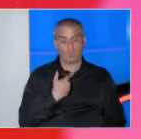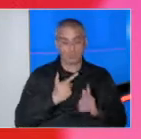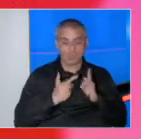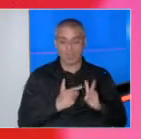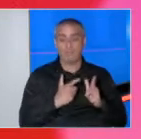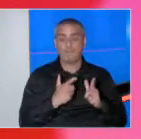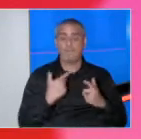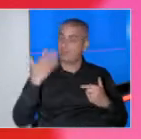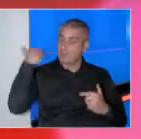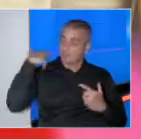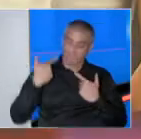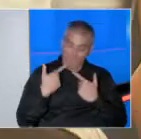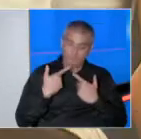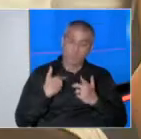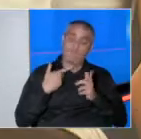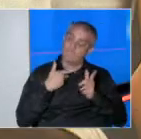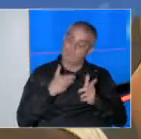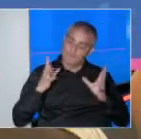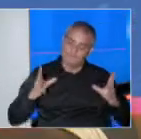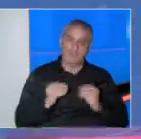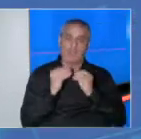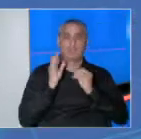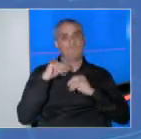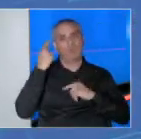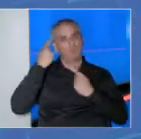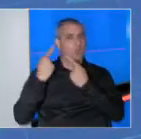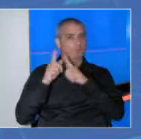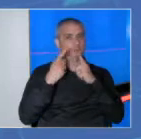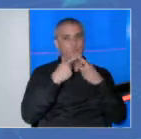נלחמים, נלחמנו ונלחם יחד למרות הדעות